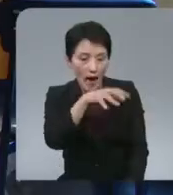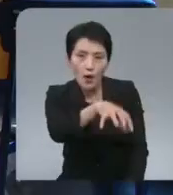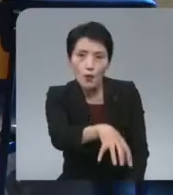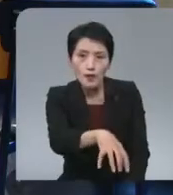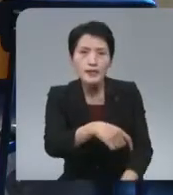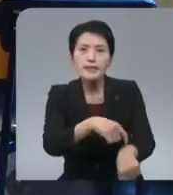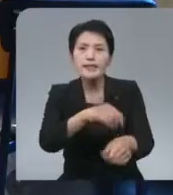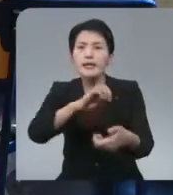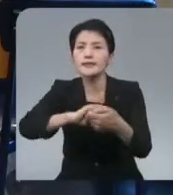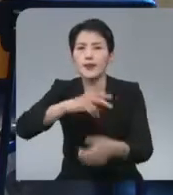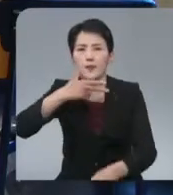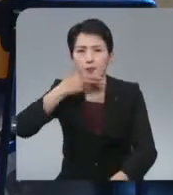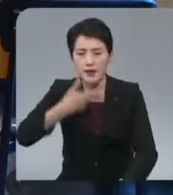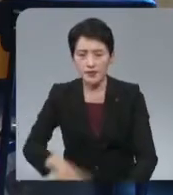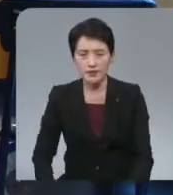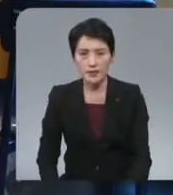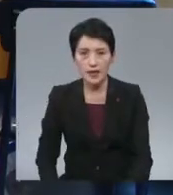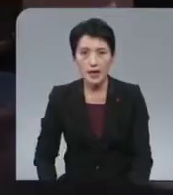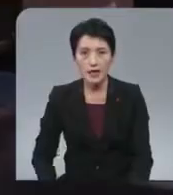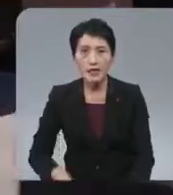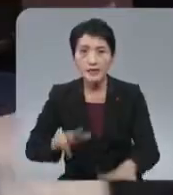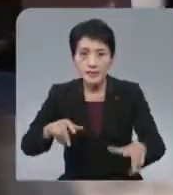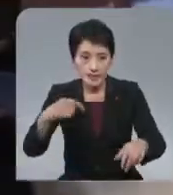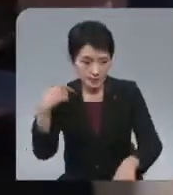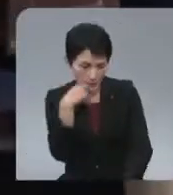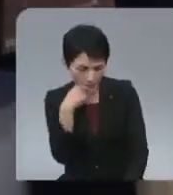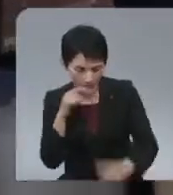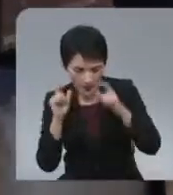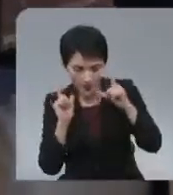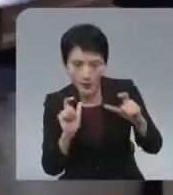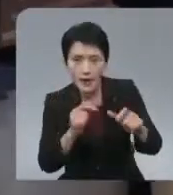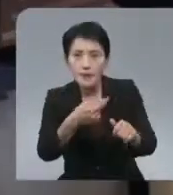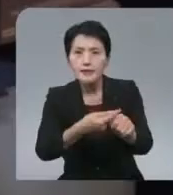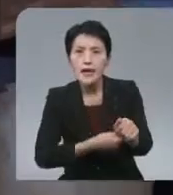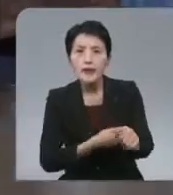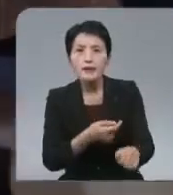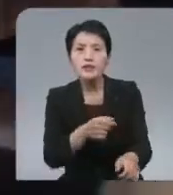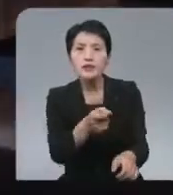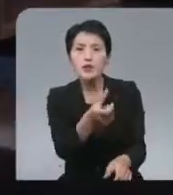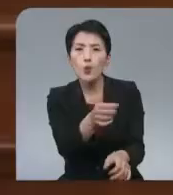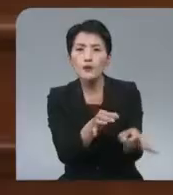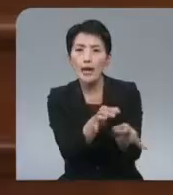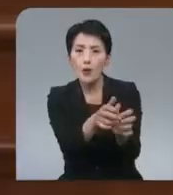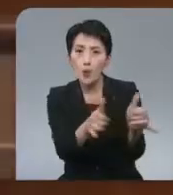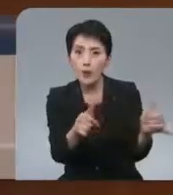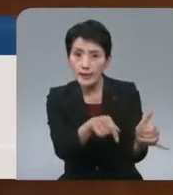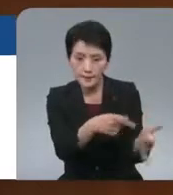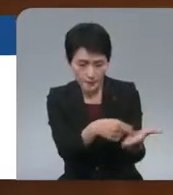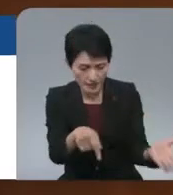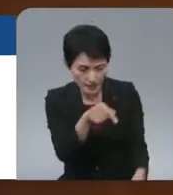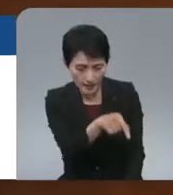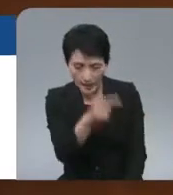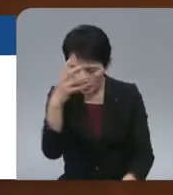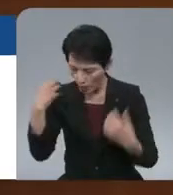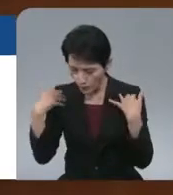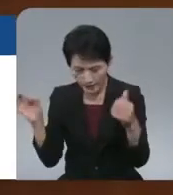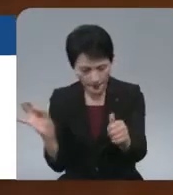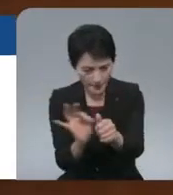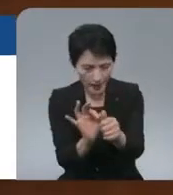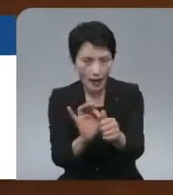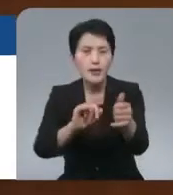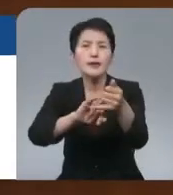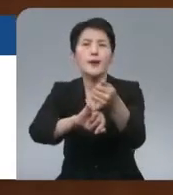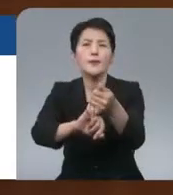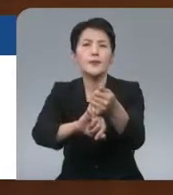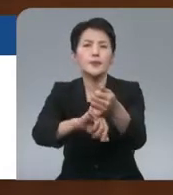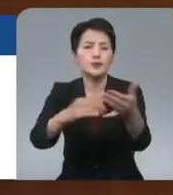bancs publics des gymnases ou encore des barres seront de nouveau réduit à 21h ceux des seuils de cinéma de spectacles